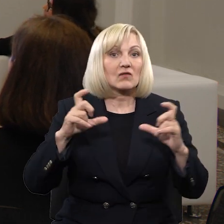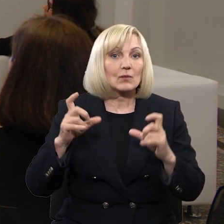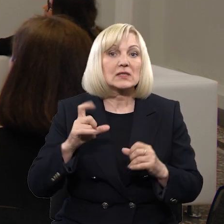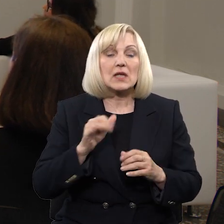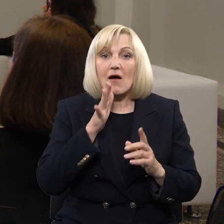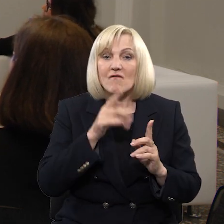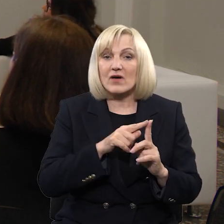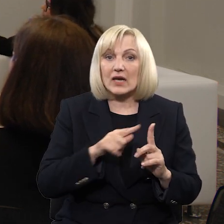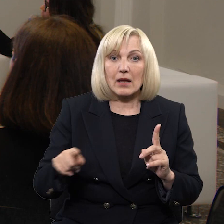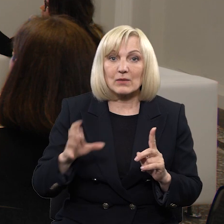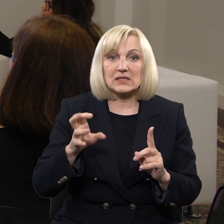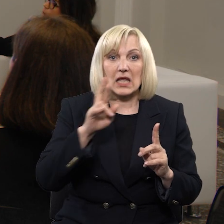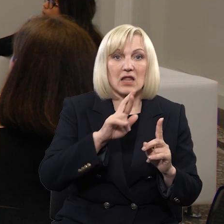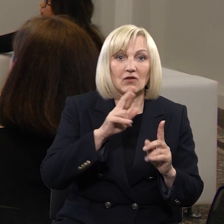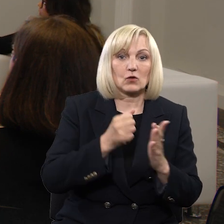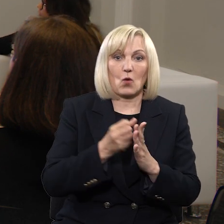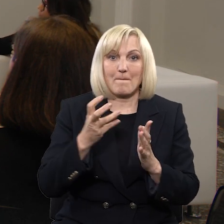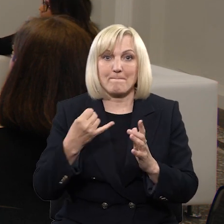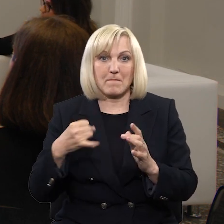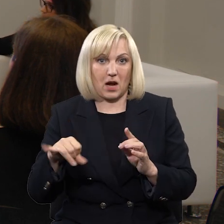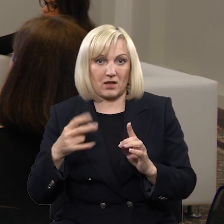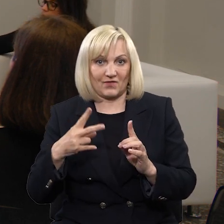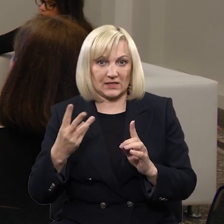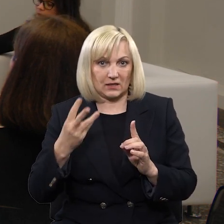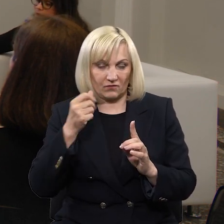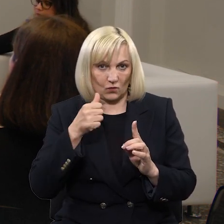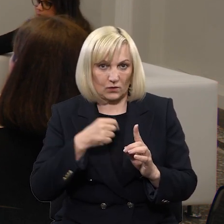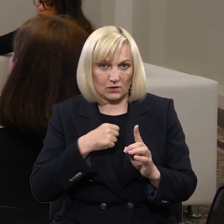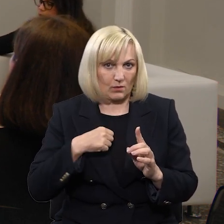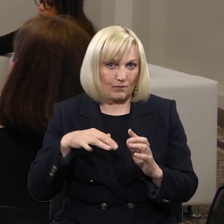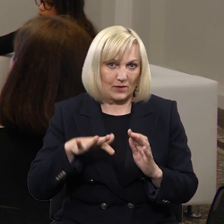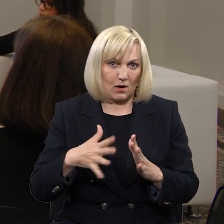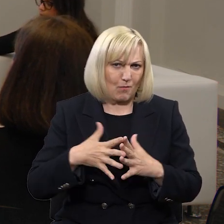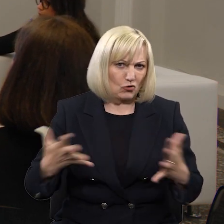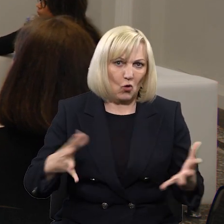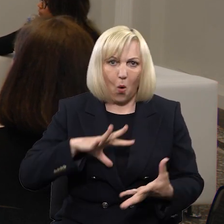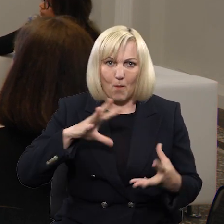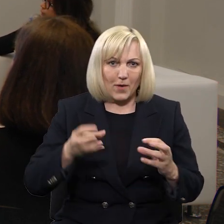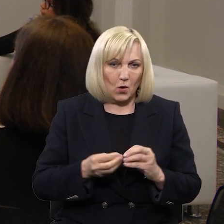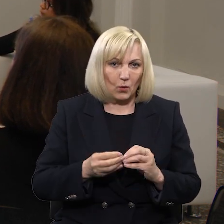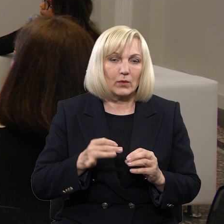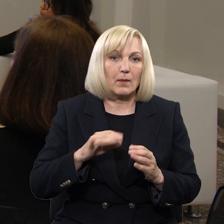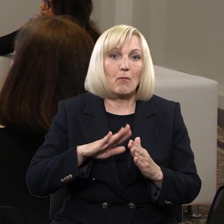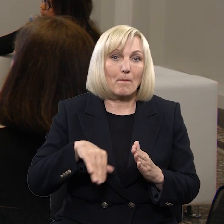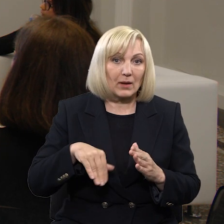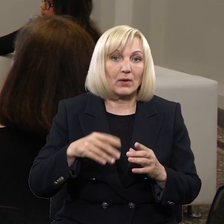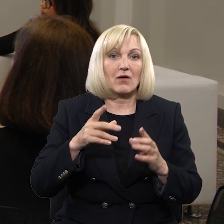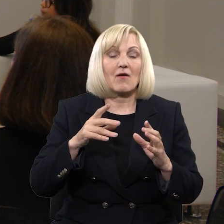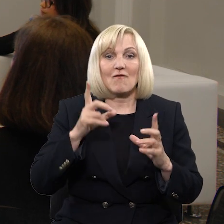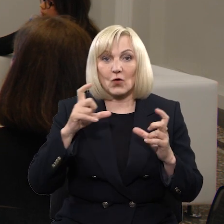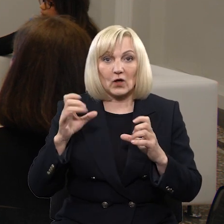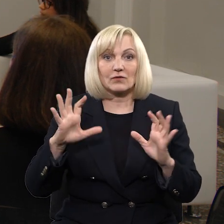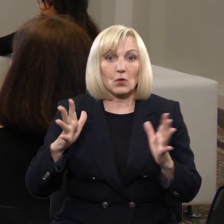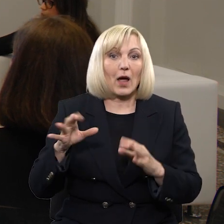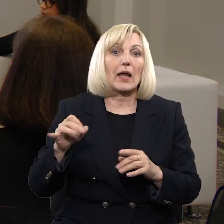сфотографировали за время с января по мая 2023 года на самом деле очень большой объем И помимо фотографии